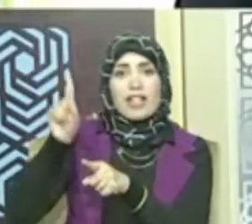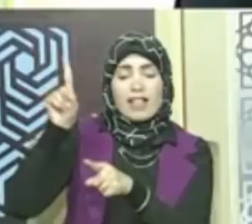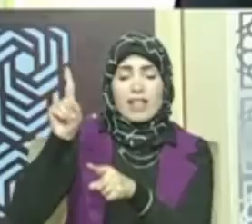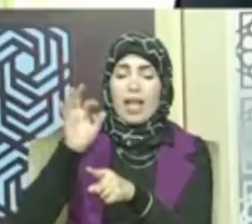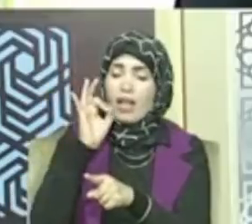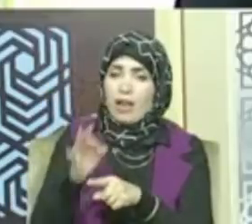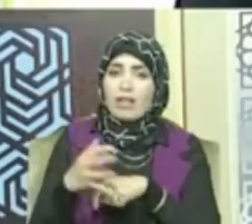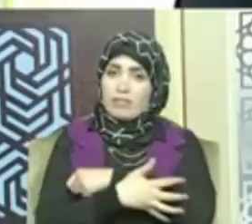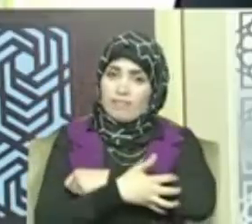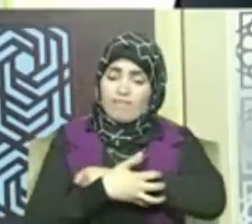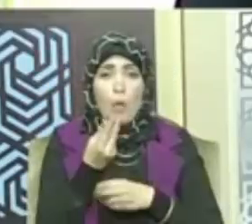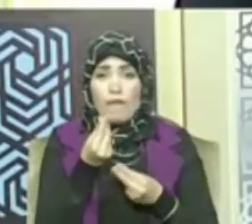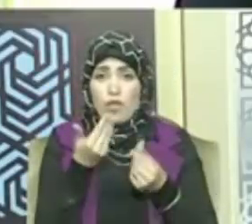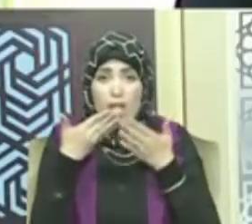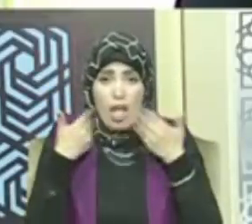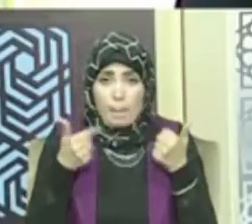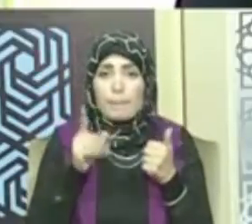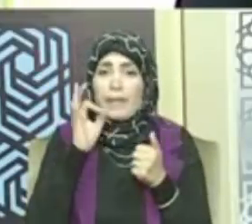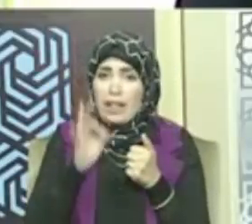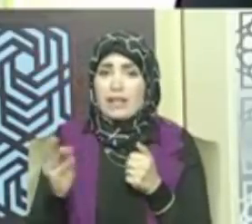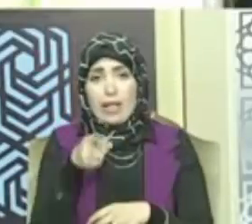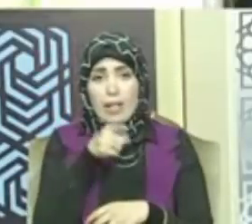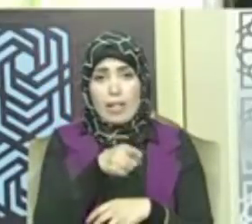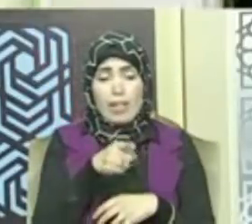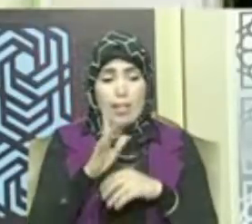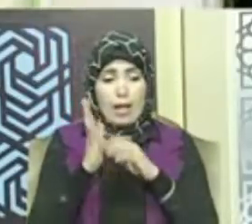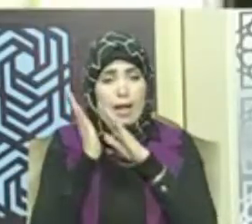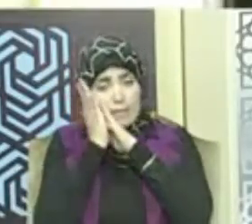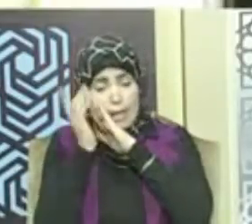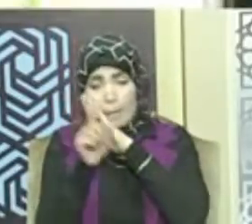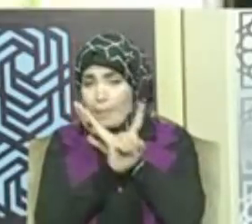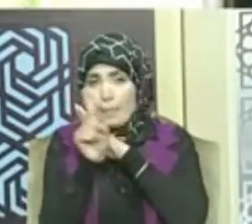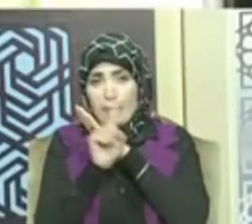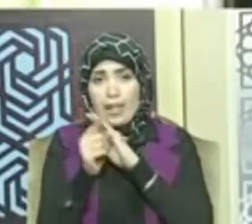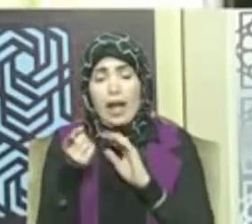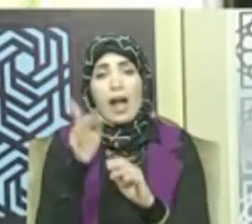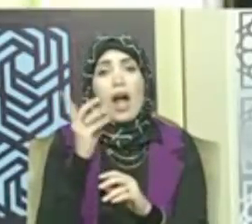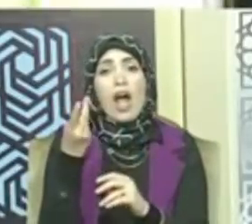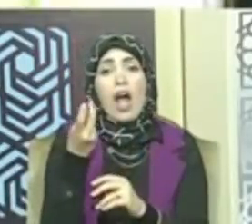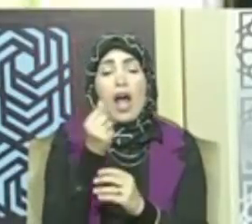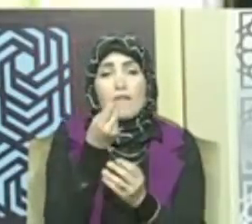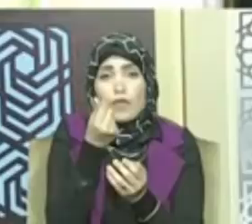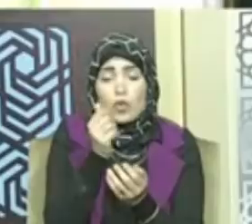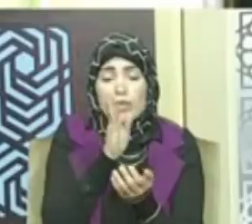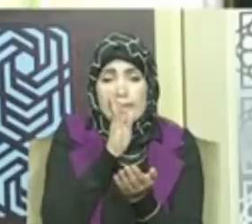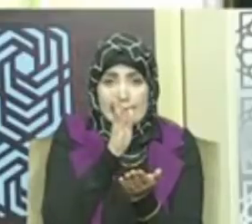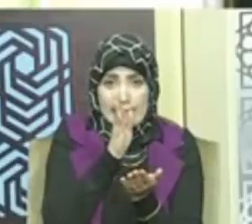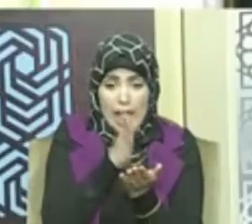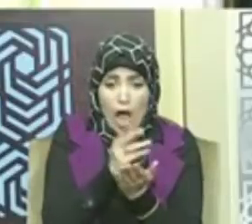للسائل والمحروم، يقول سبحانه: وفي أموالهم حق،